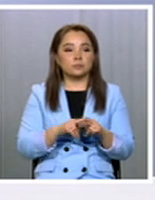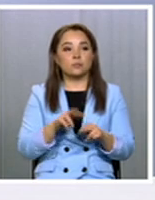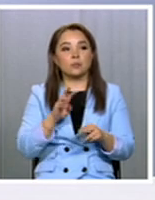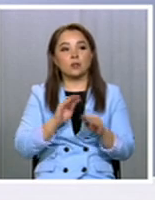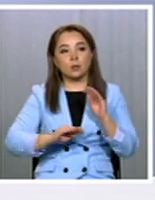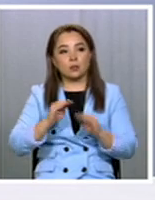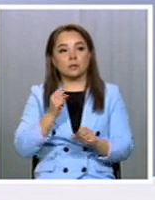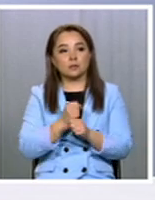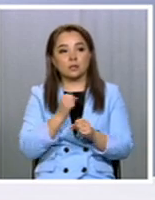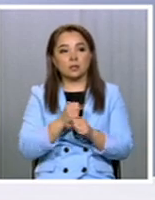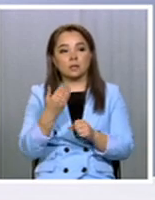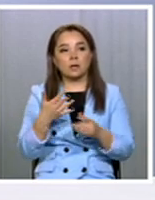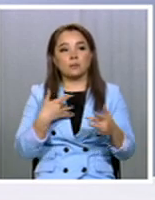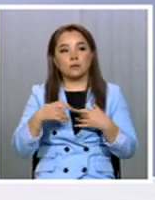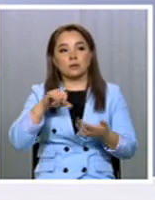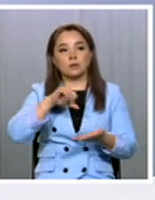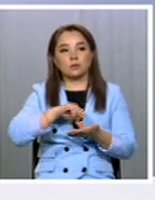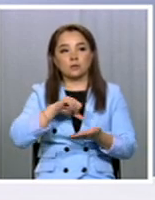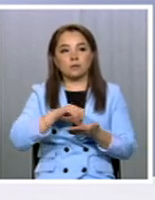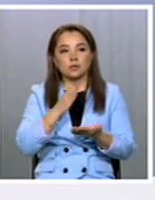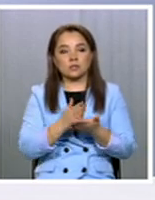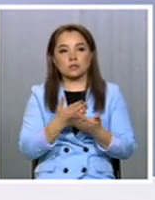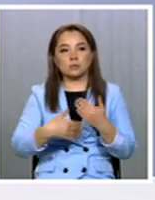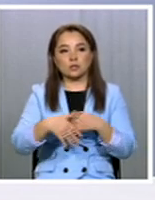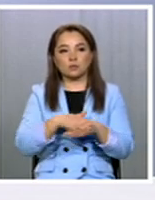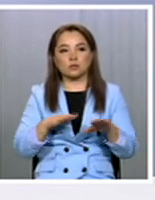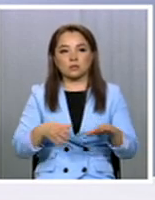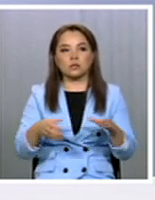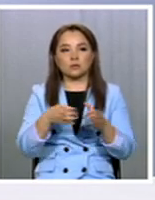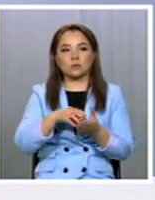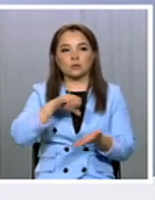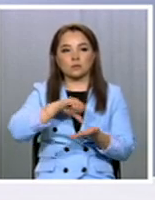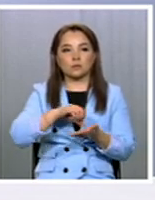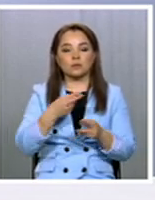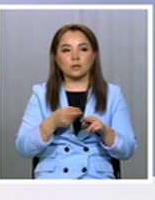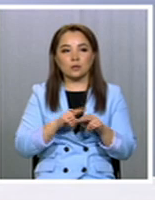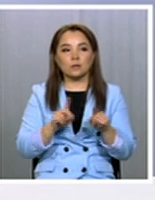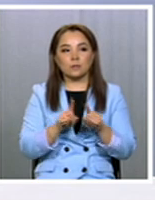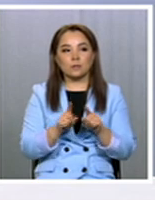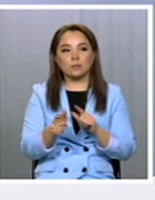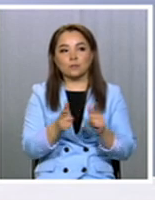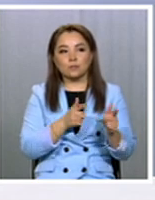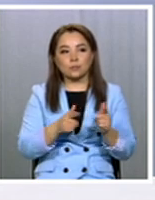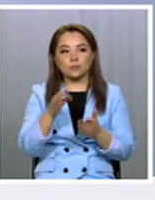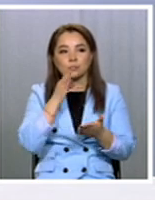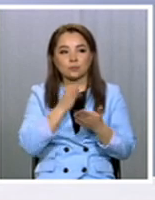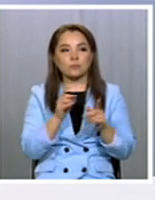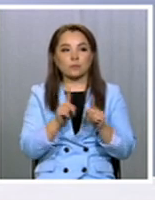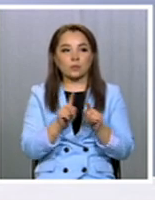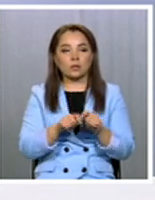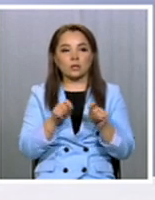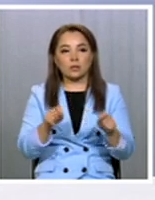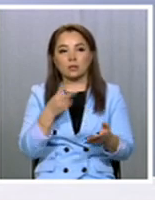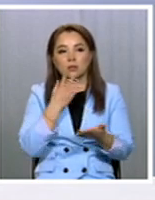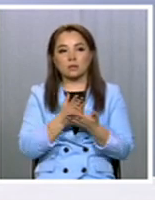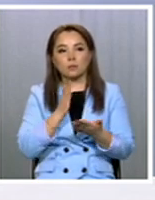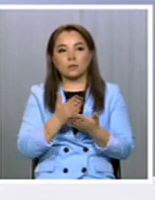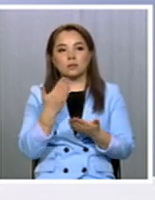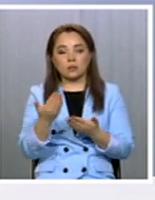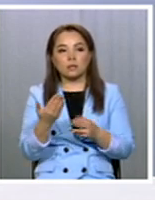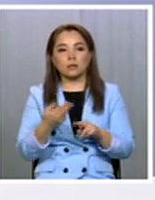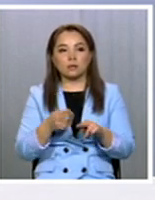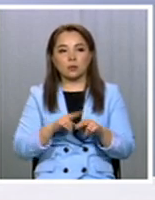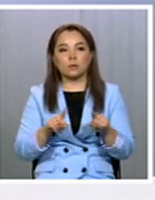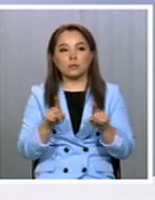«Мансапқорлар» пьесасында мансап үшін күрескендердің зұлымдығы істері әшкере етілген. Сонымен